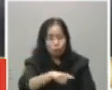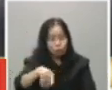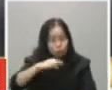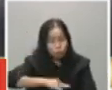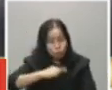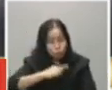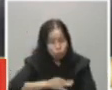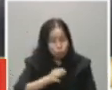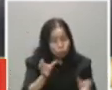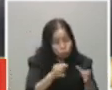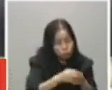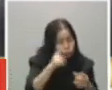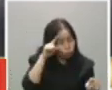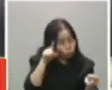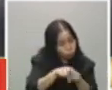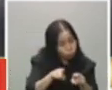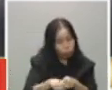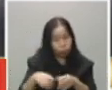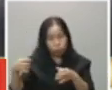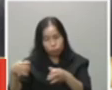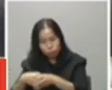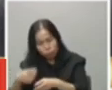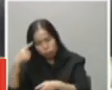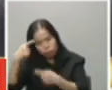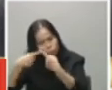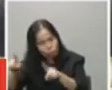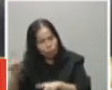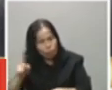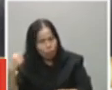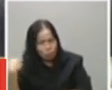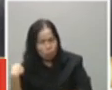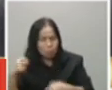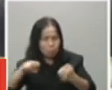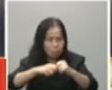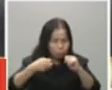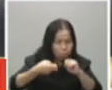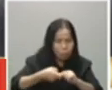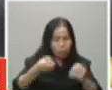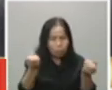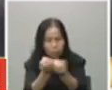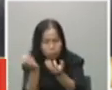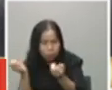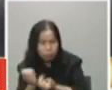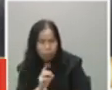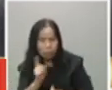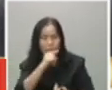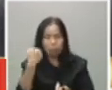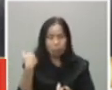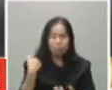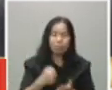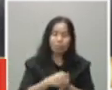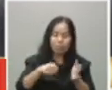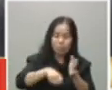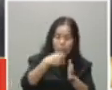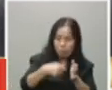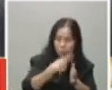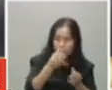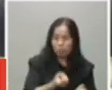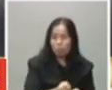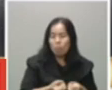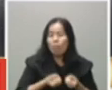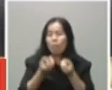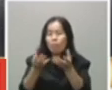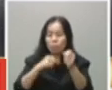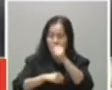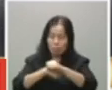ามีผลกระทบอะไรบ้างโดยเฉพาะผลกระทบที่มันอาจจะส่งผลมันอาจจะทำให้พี่น้องประชาชน